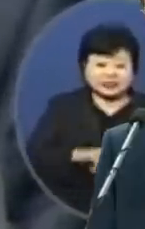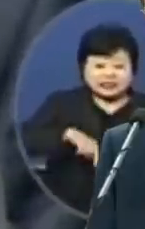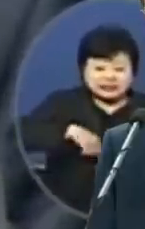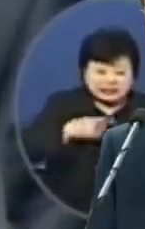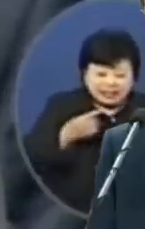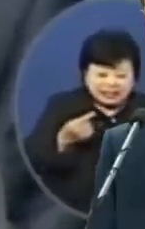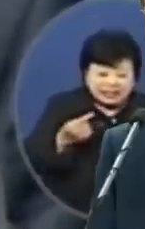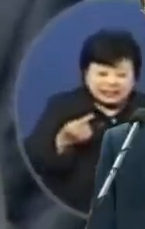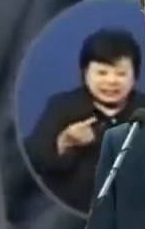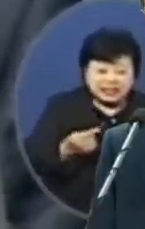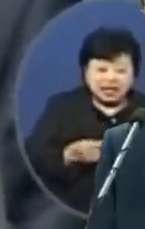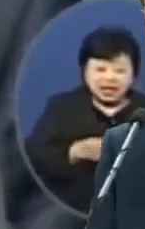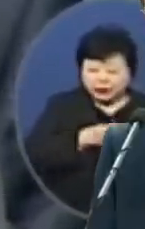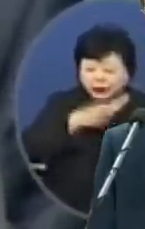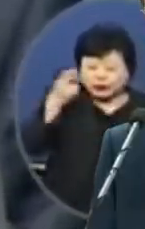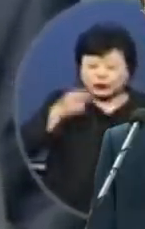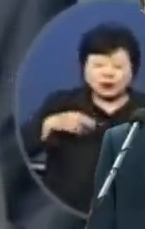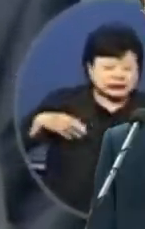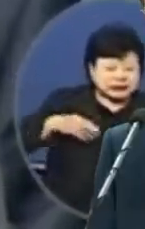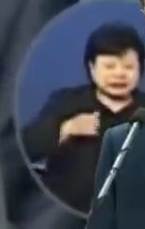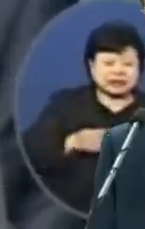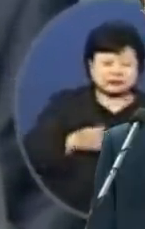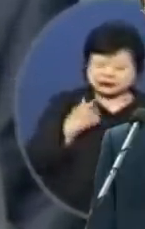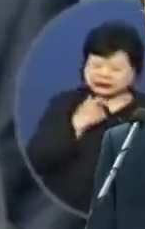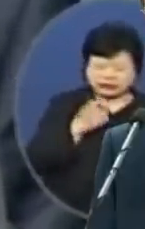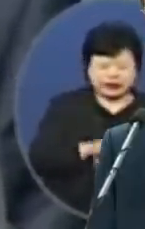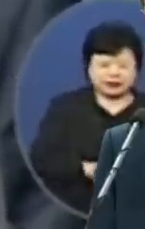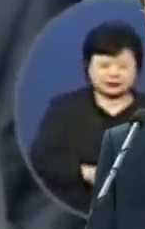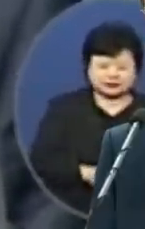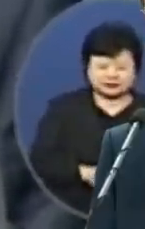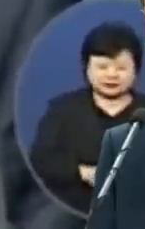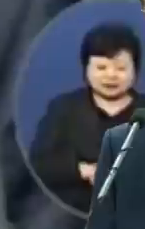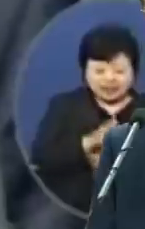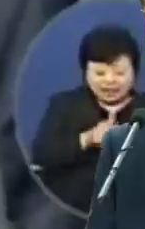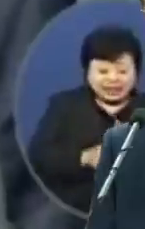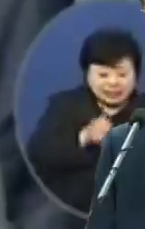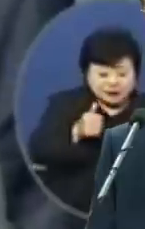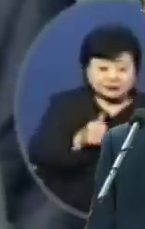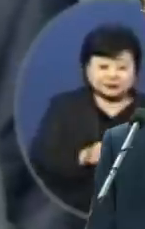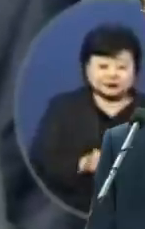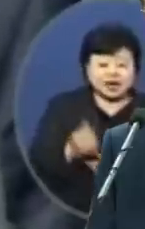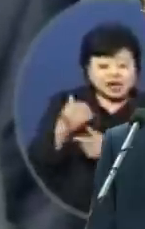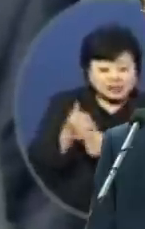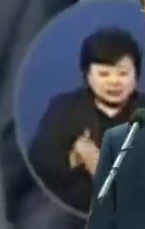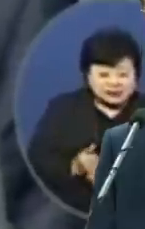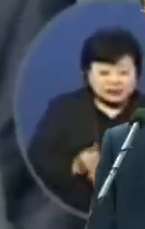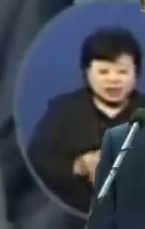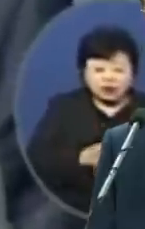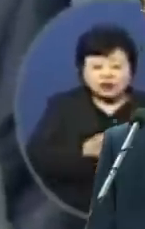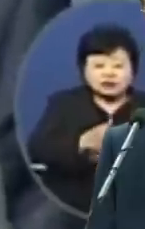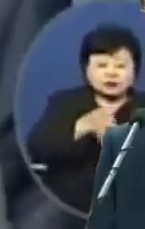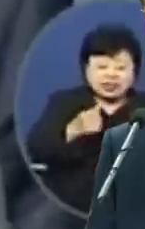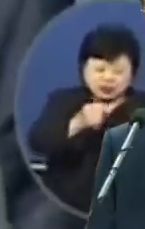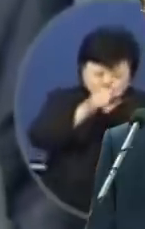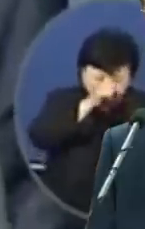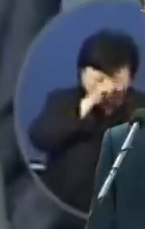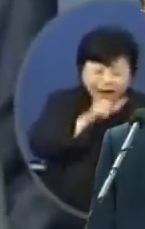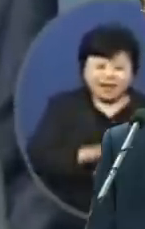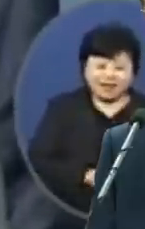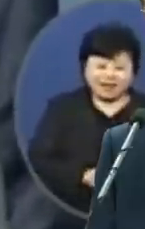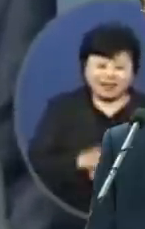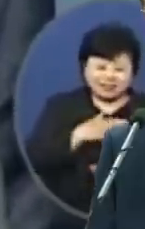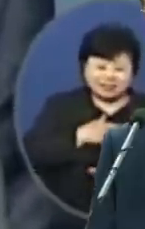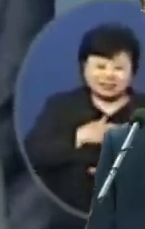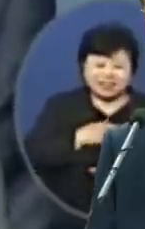자기가 잘났다고 자랑하는 사람 딱 싫어하는 것입니다. 하나님을 의지하고 섬기는 사람을 좋아하지